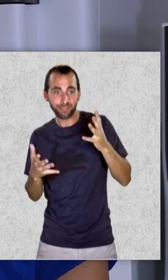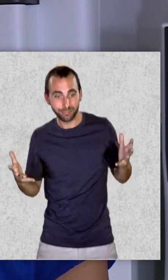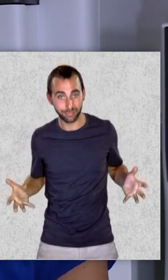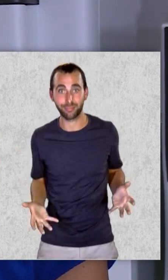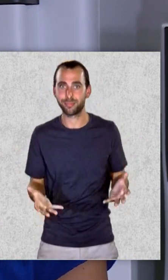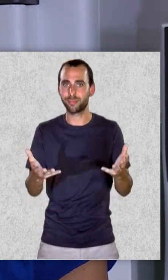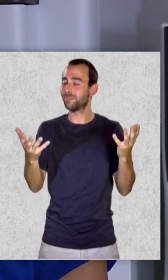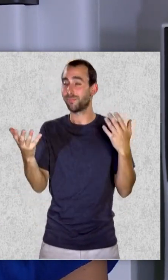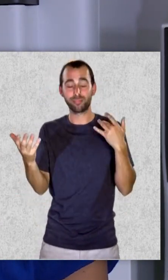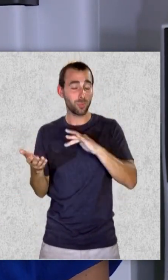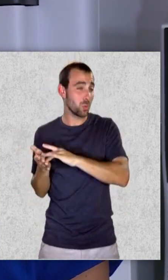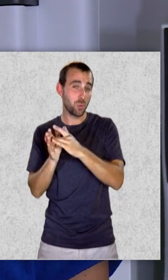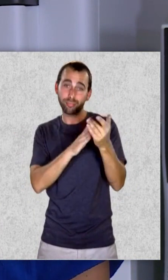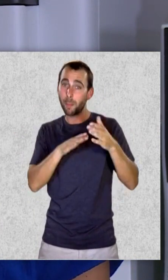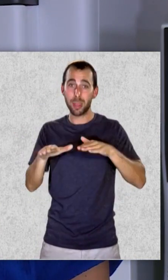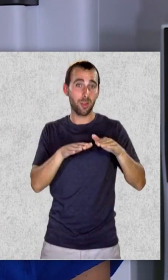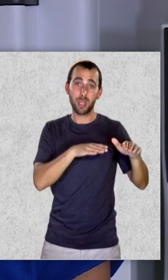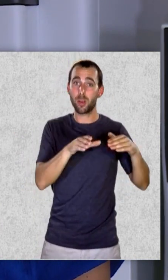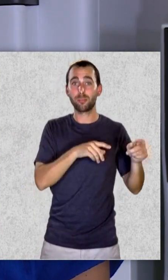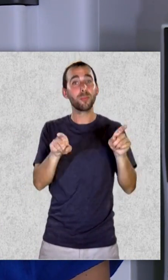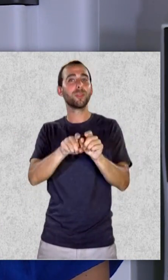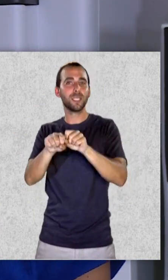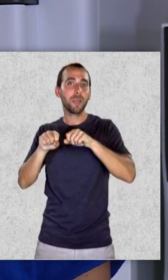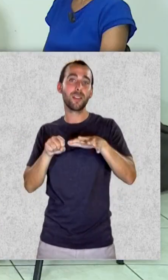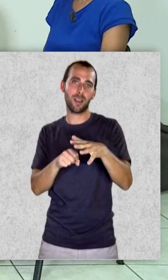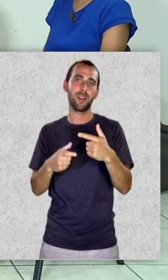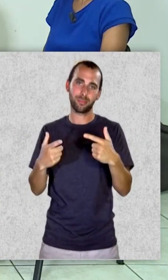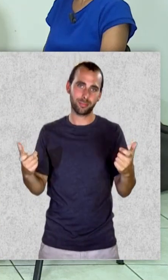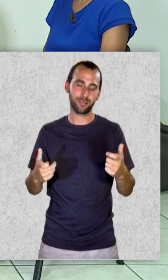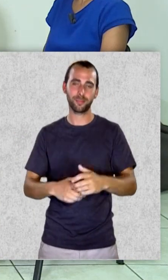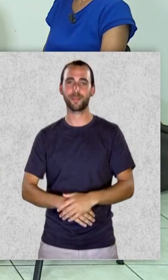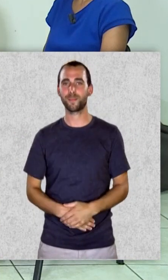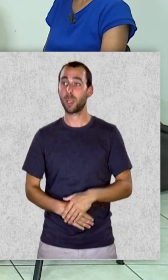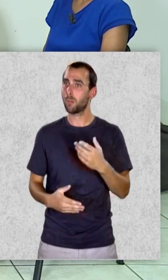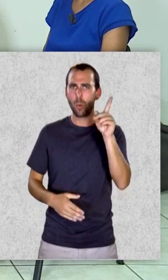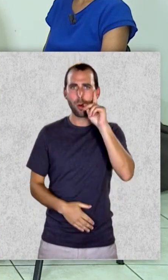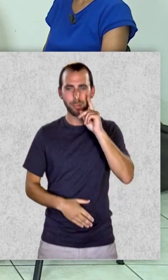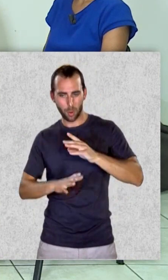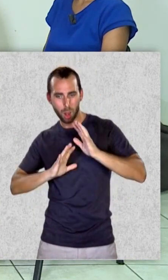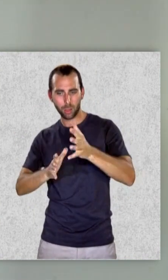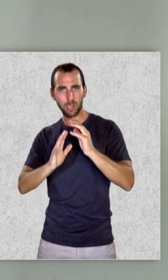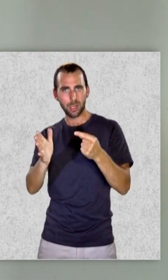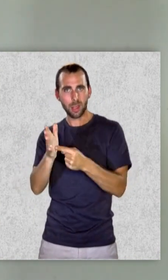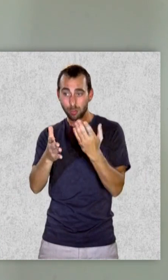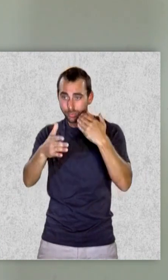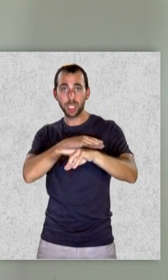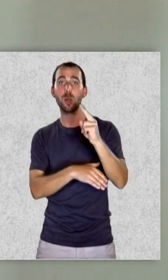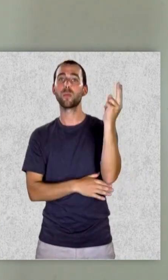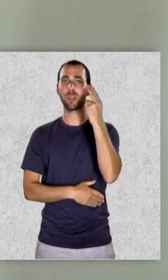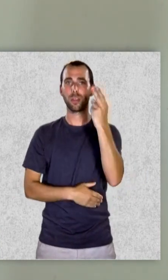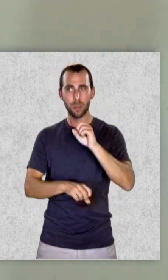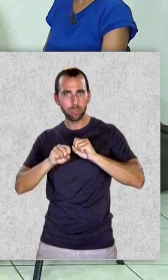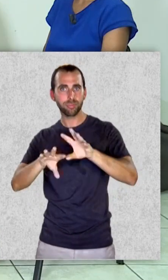de faire la promotion par tous les moyens, les médias surtout. Parce que la langue des signes, elle est enseignée à